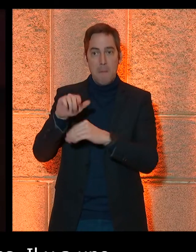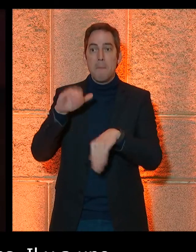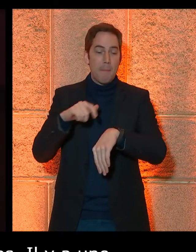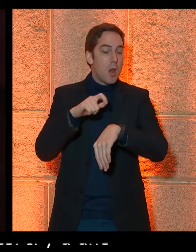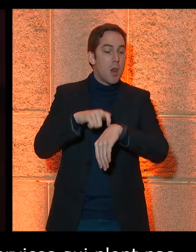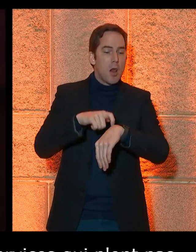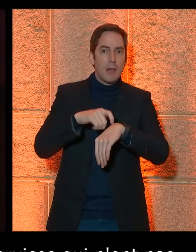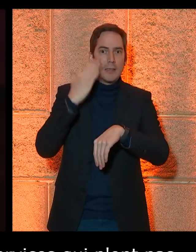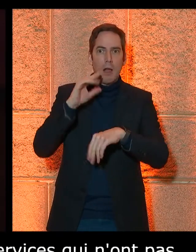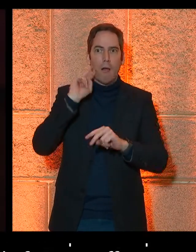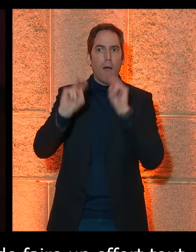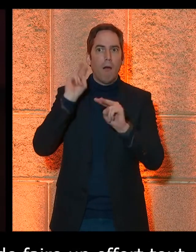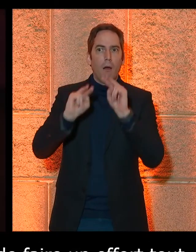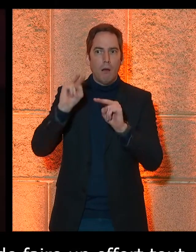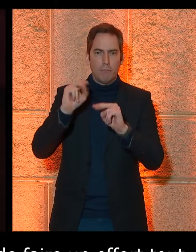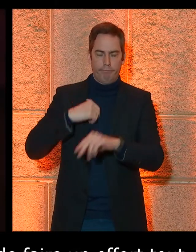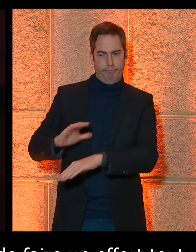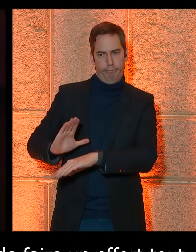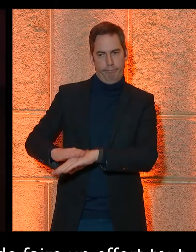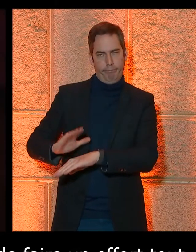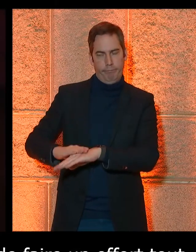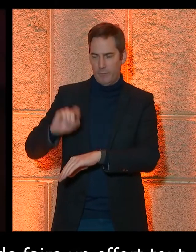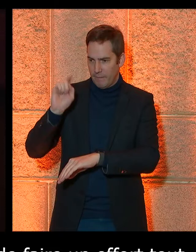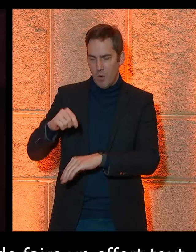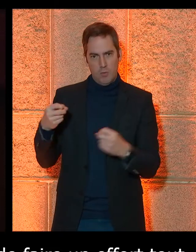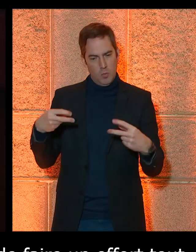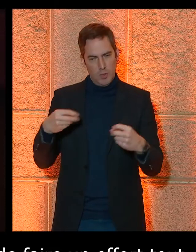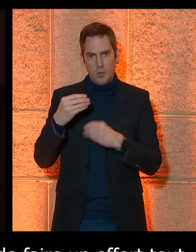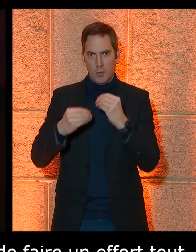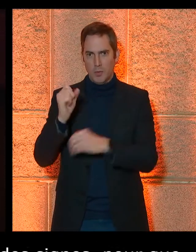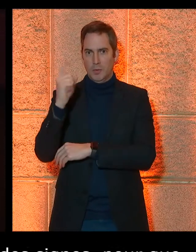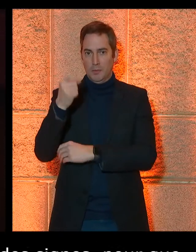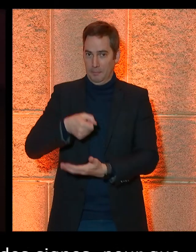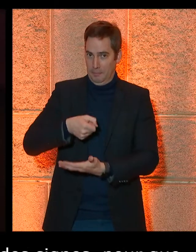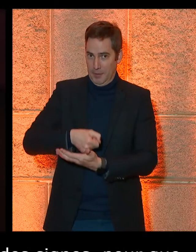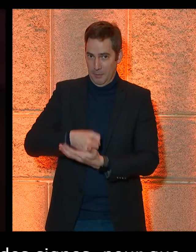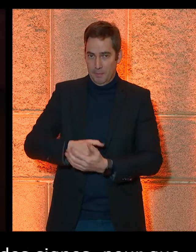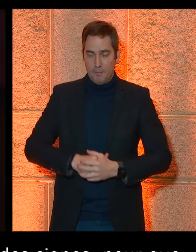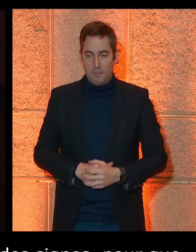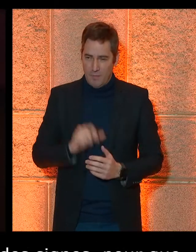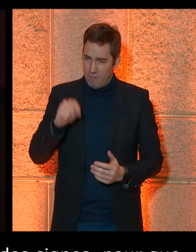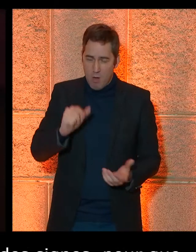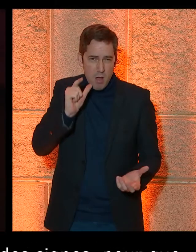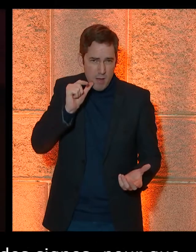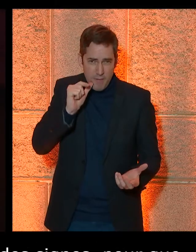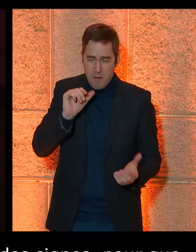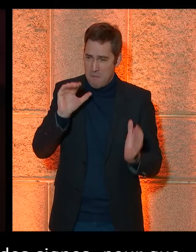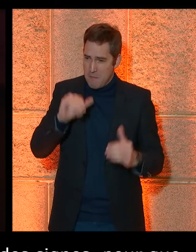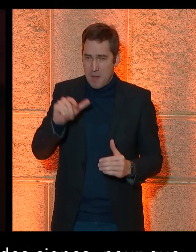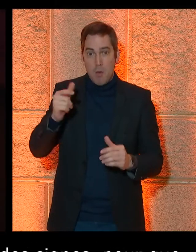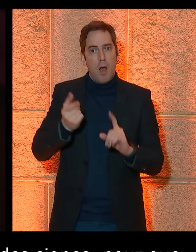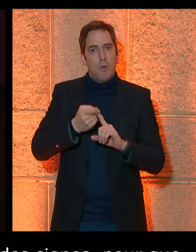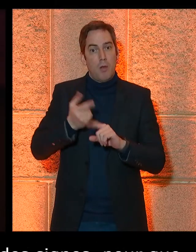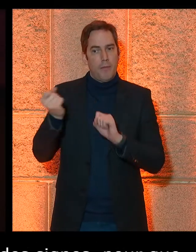audience. Donc on demande à ces diffuseurs d'avoir un effort tout particulier, notamment pour les retransmissions de débats.